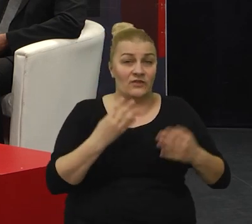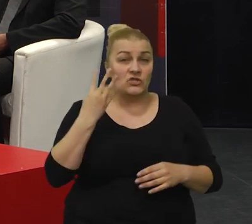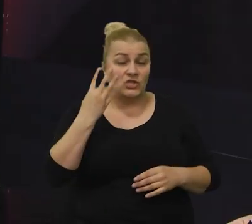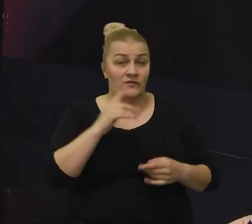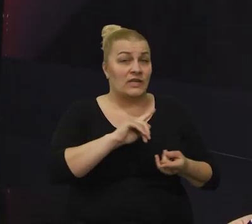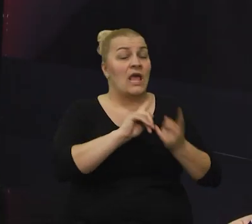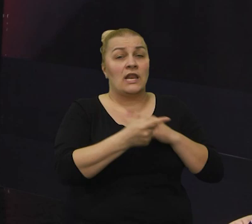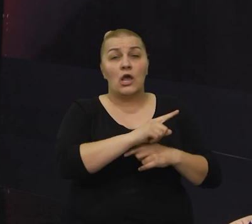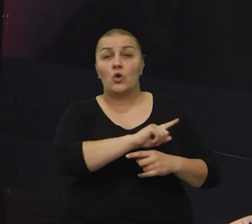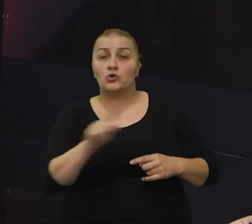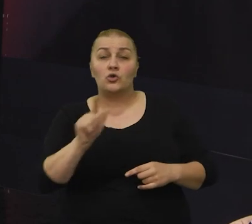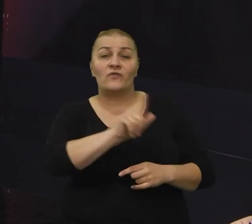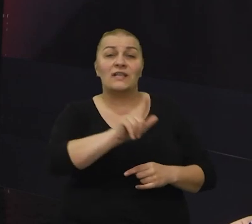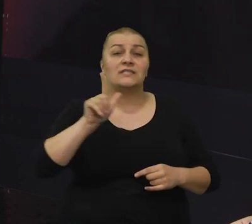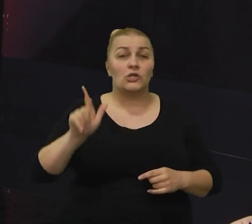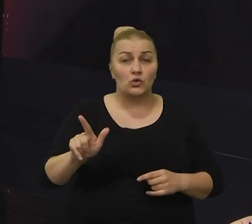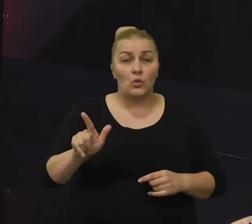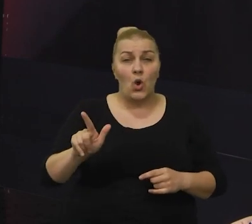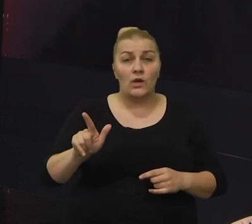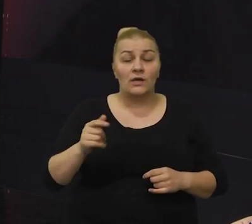24.12.1994. nego je trajalo do